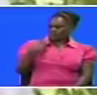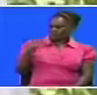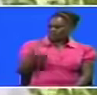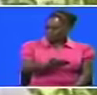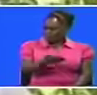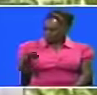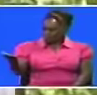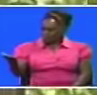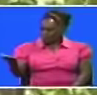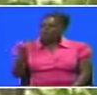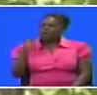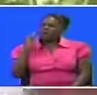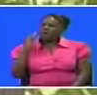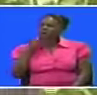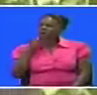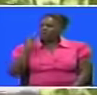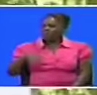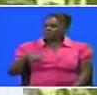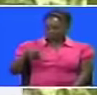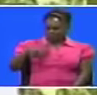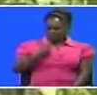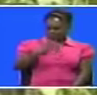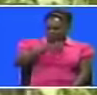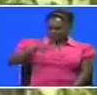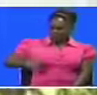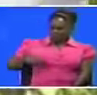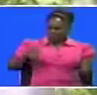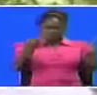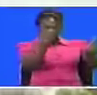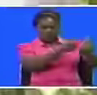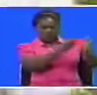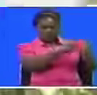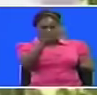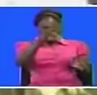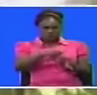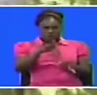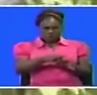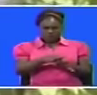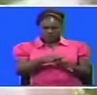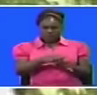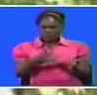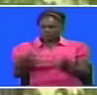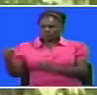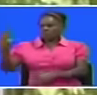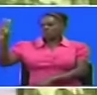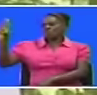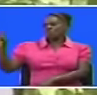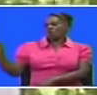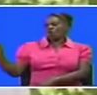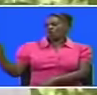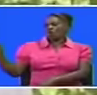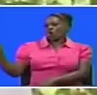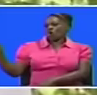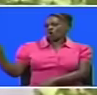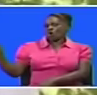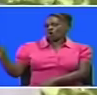nyinyi akina baba na akina mama wenu, mimi kama senator wa Kwale, kura yangu nikenda kesho kutwa nenda piga no. Hii